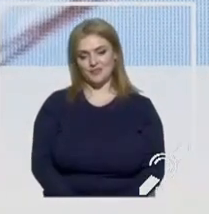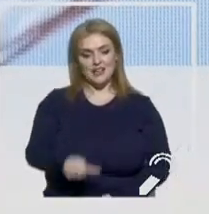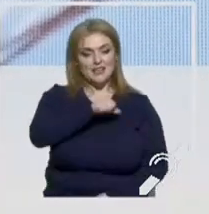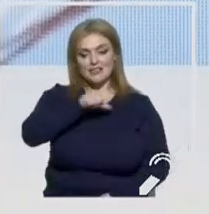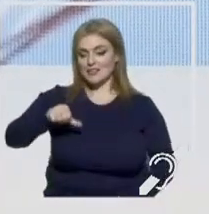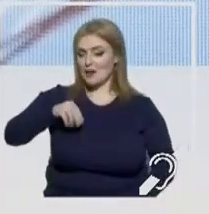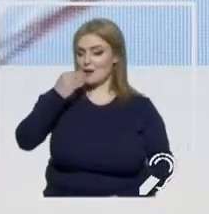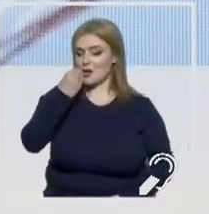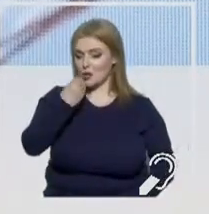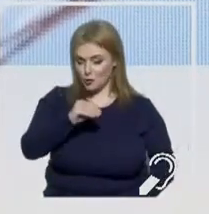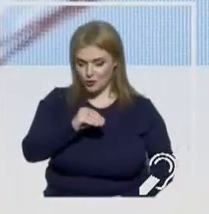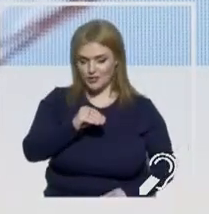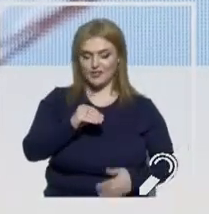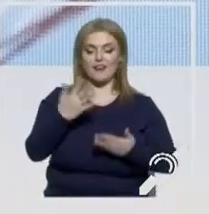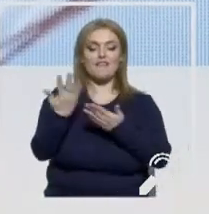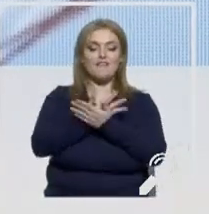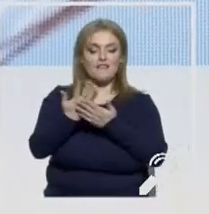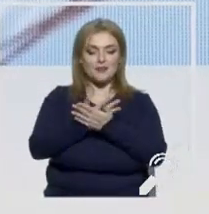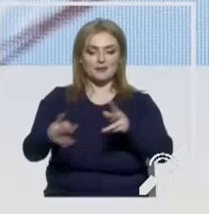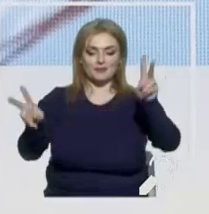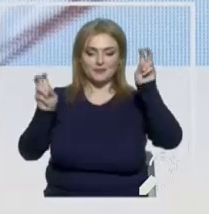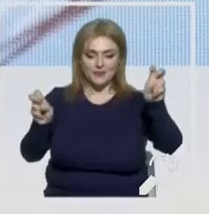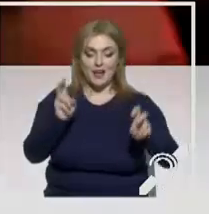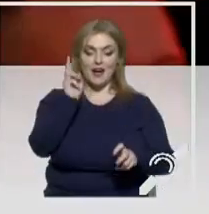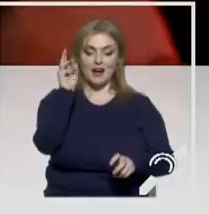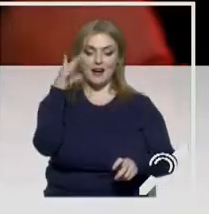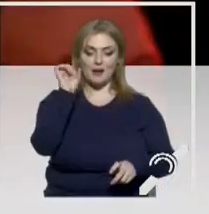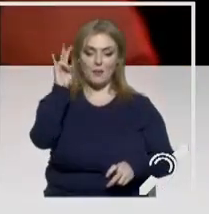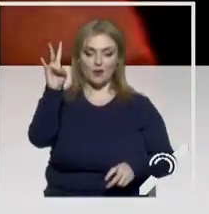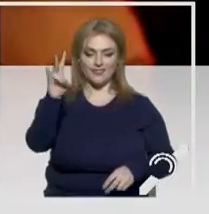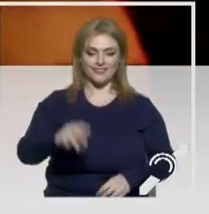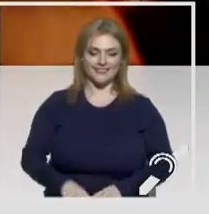Cel mai bun lungmetraj, filmul Carbon.